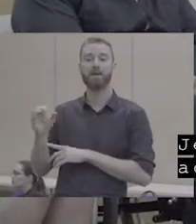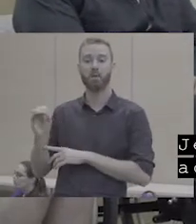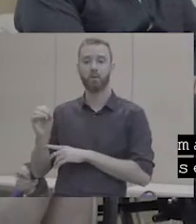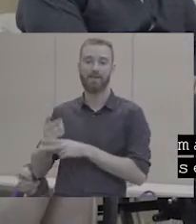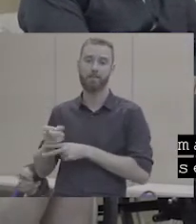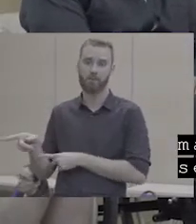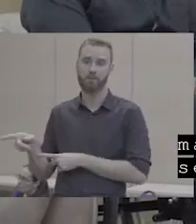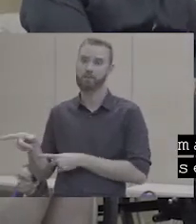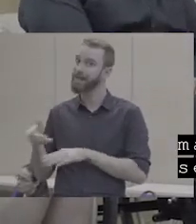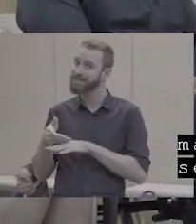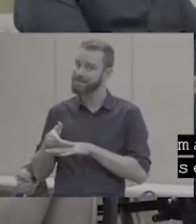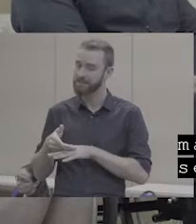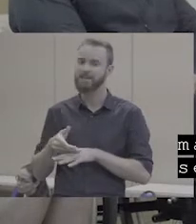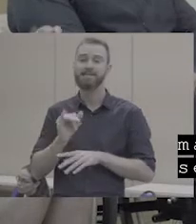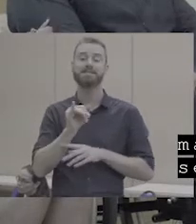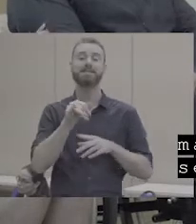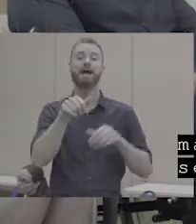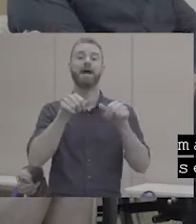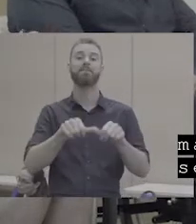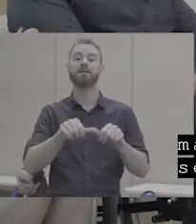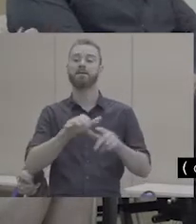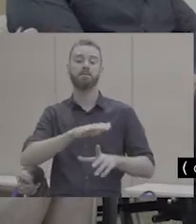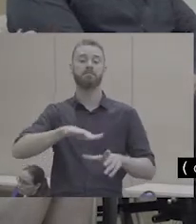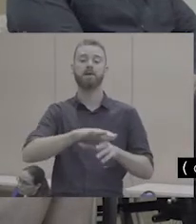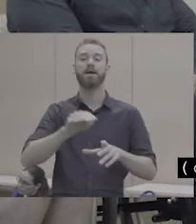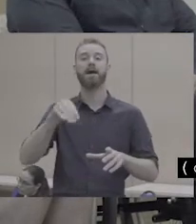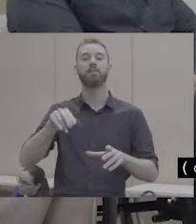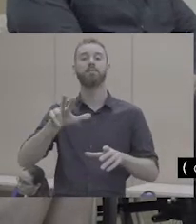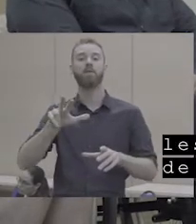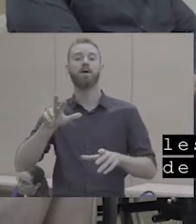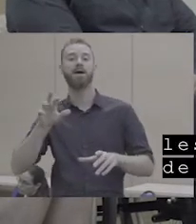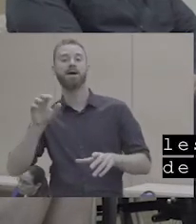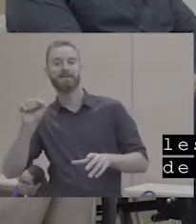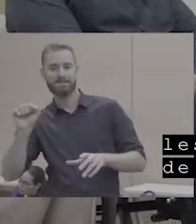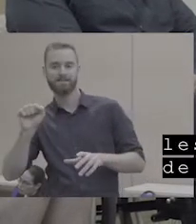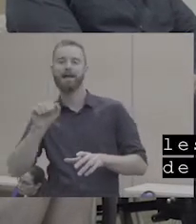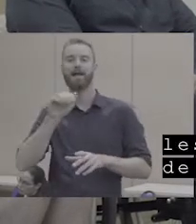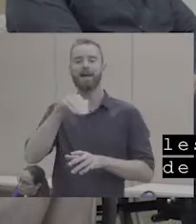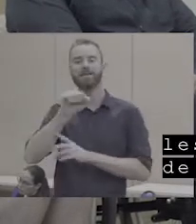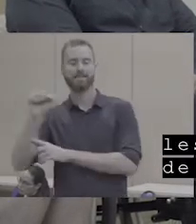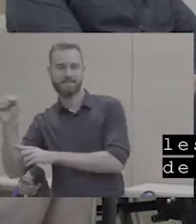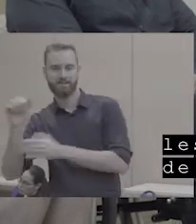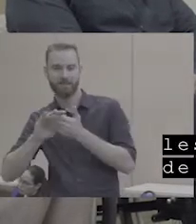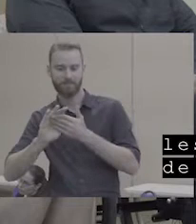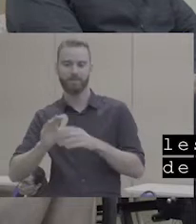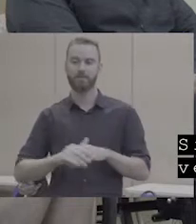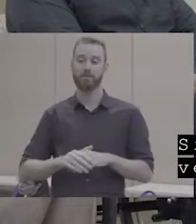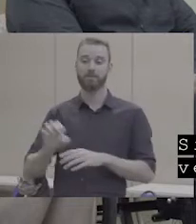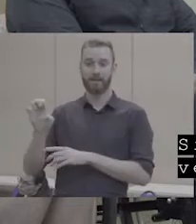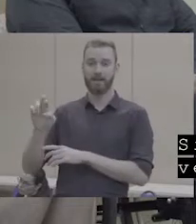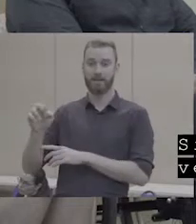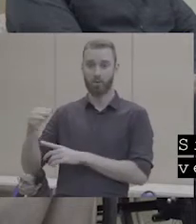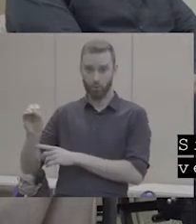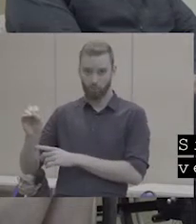C'est fou, mais si vous habitez dans un secteur desservi, donc on est dans le M3S, les ergots offrent la possibilité de monter des rapports. Si